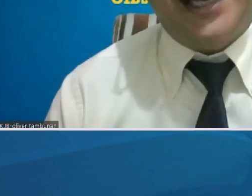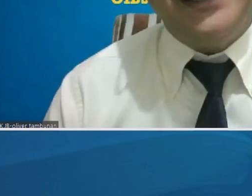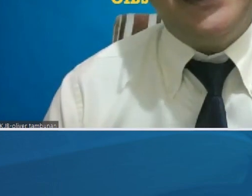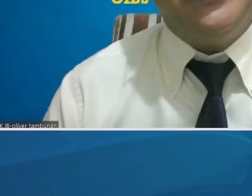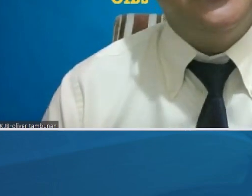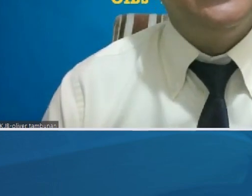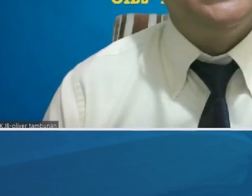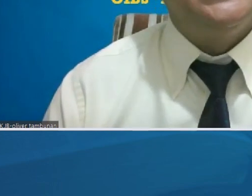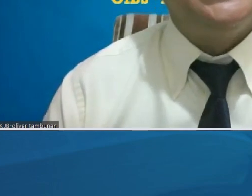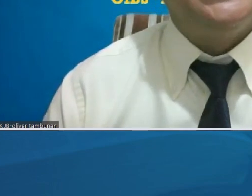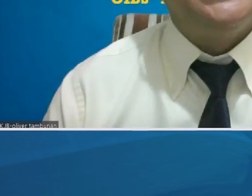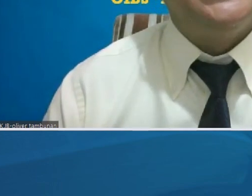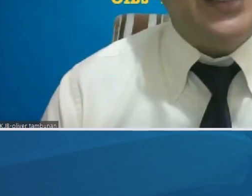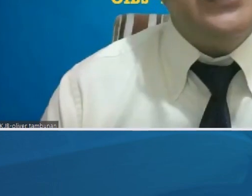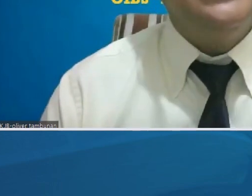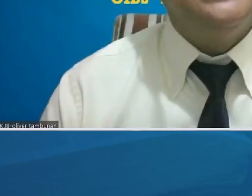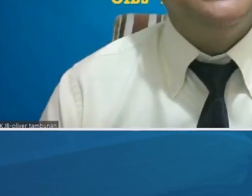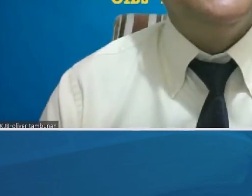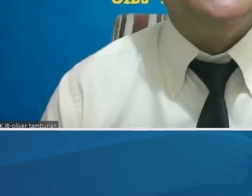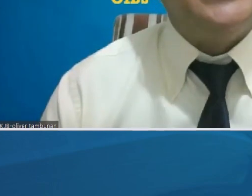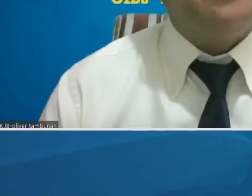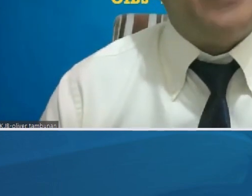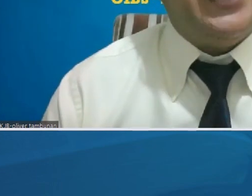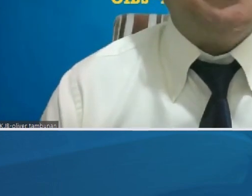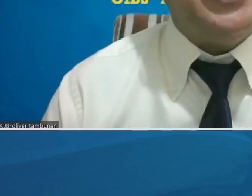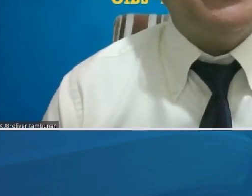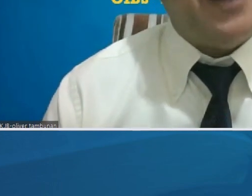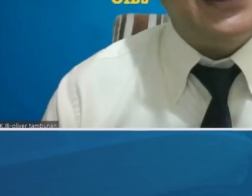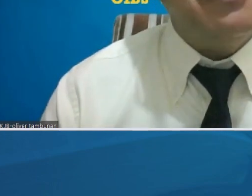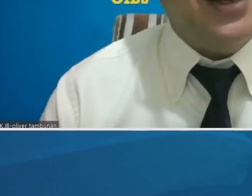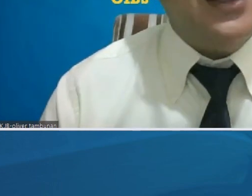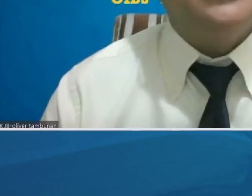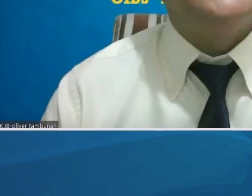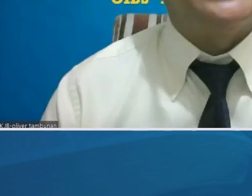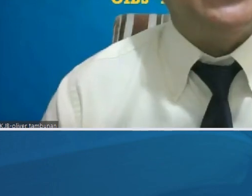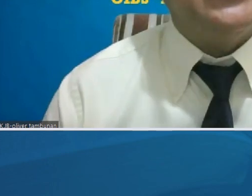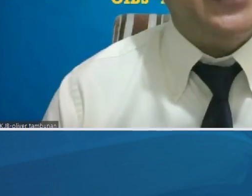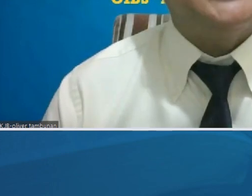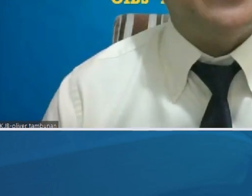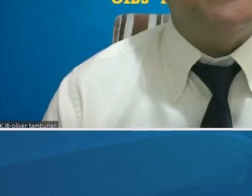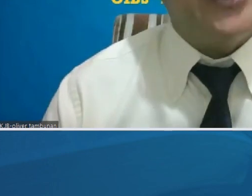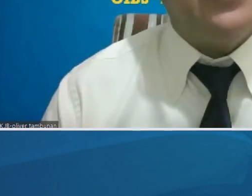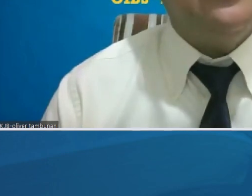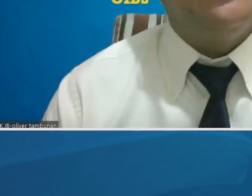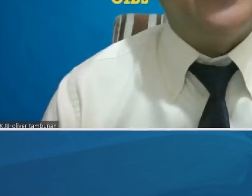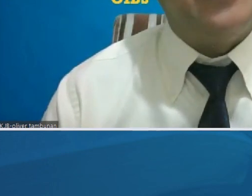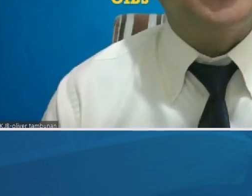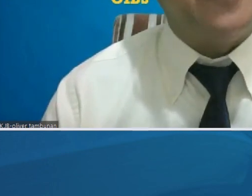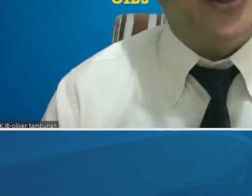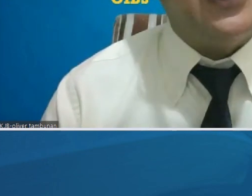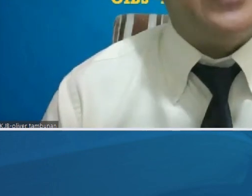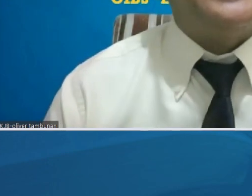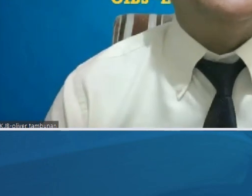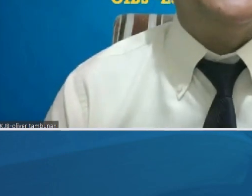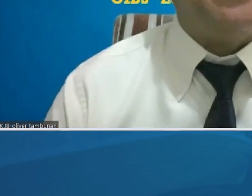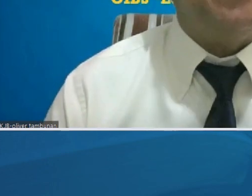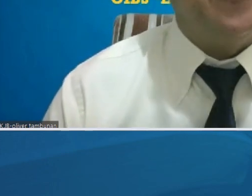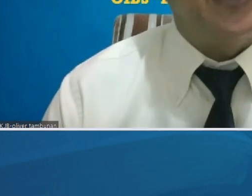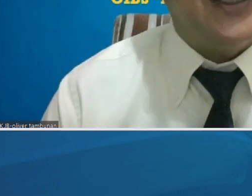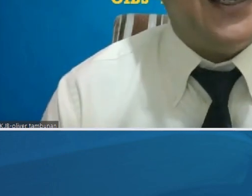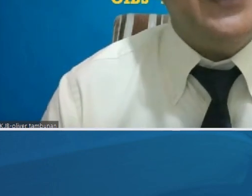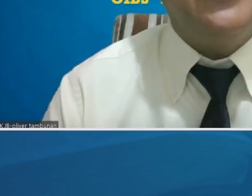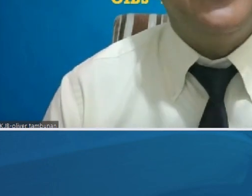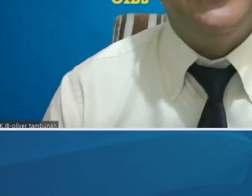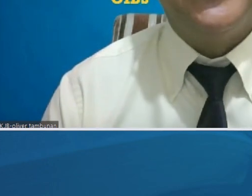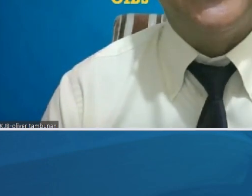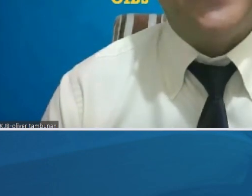adik-adik jangan lupa 06.45 cerita Samuel film Samuel akan tetap